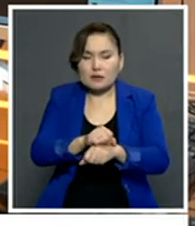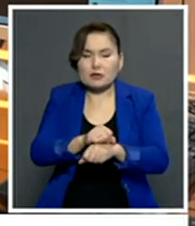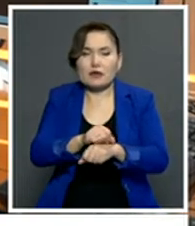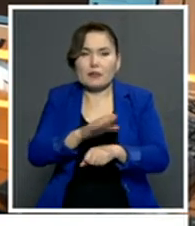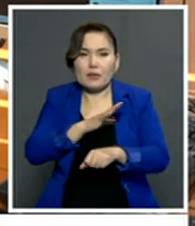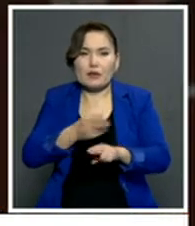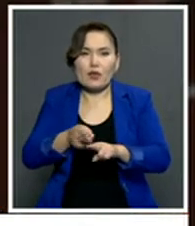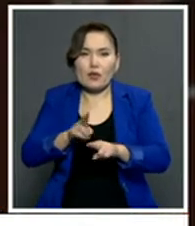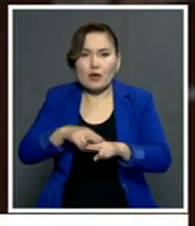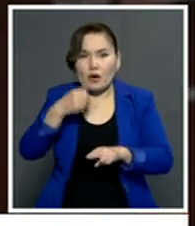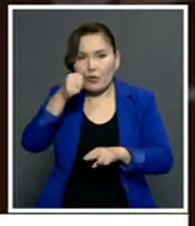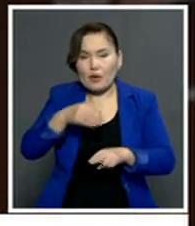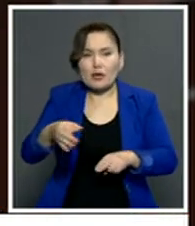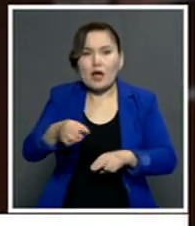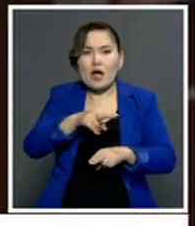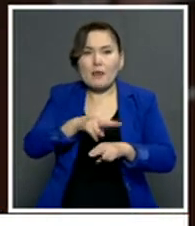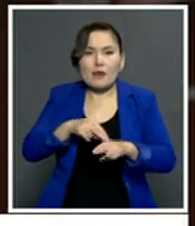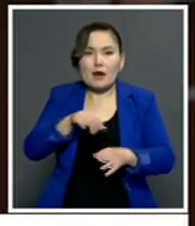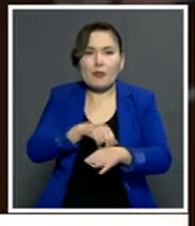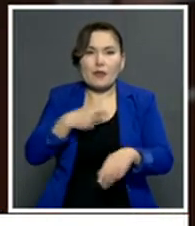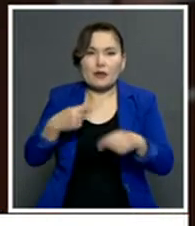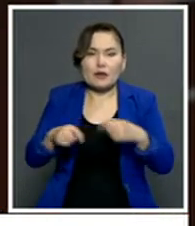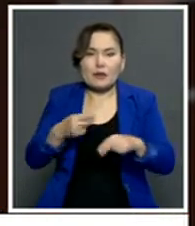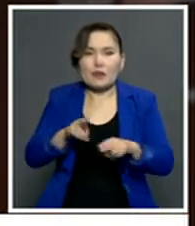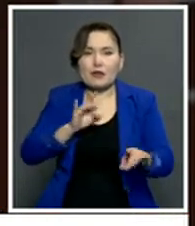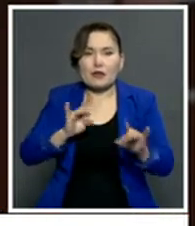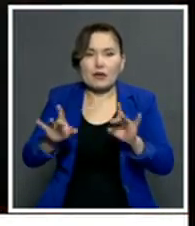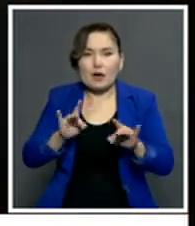жоқ. Мәселен, биыл облыс полицейлері есірткі